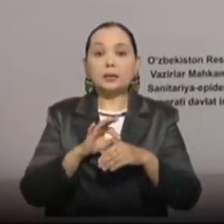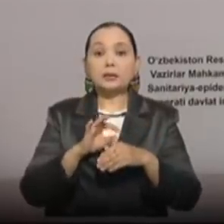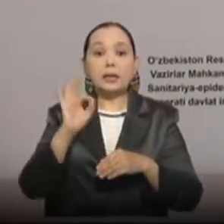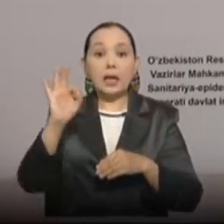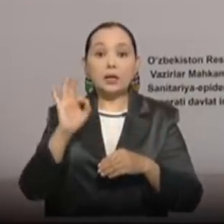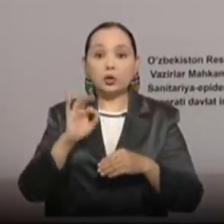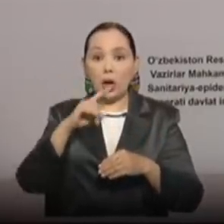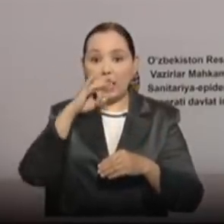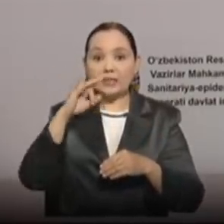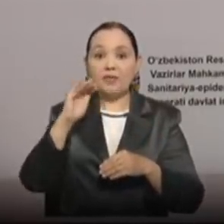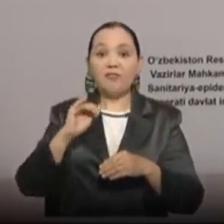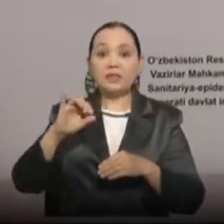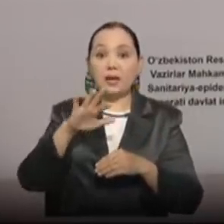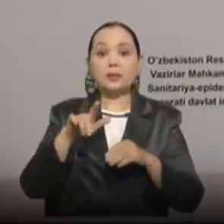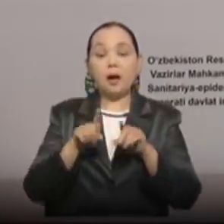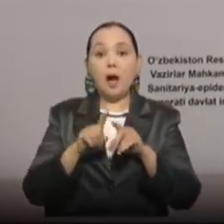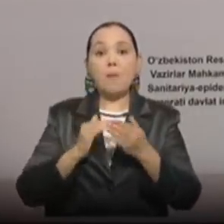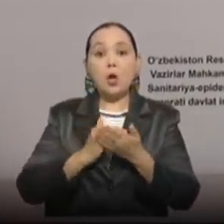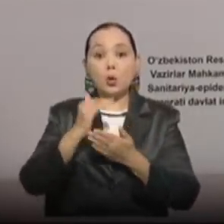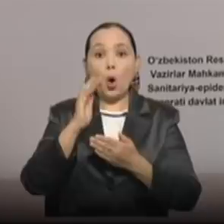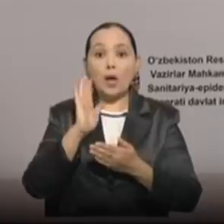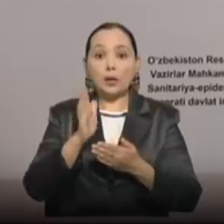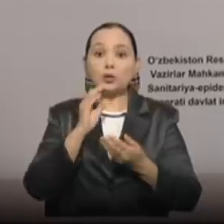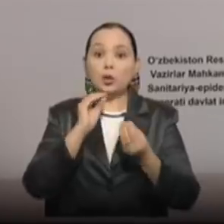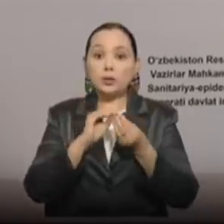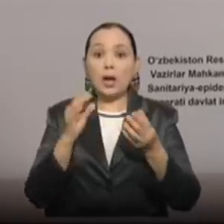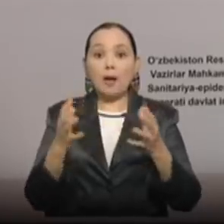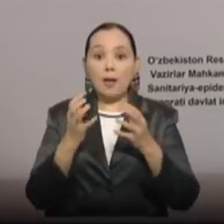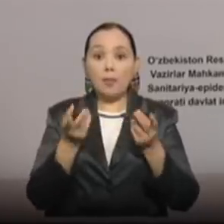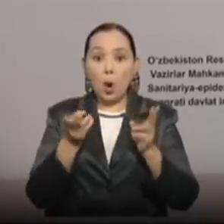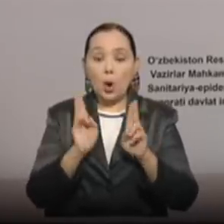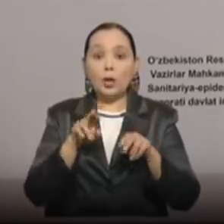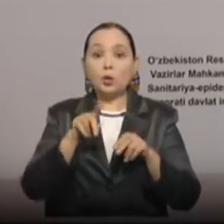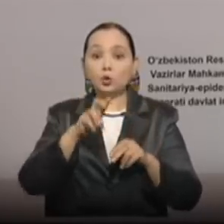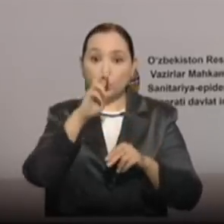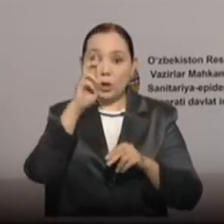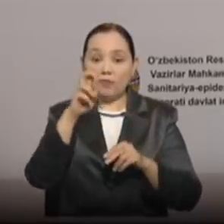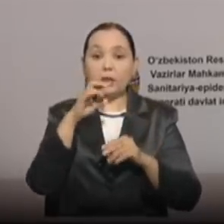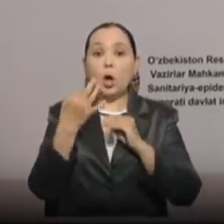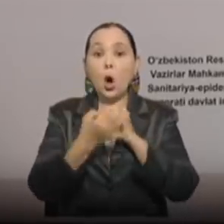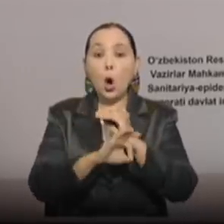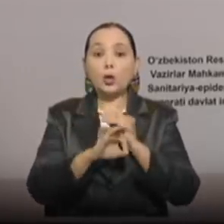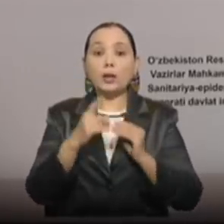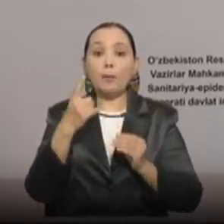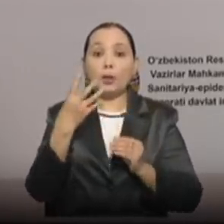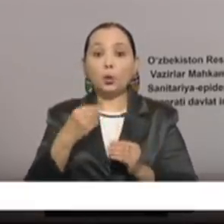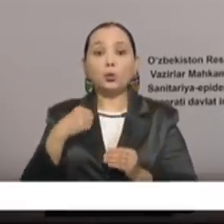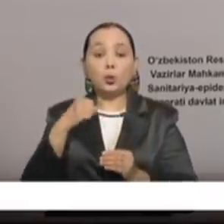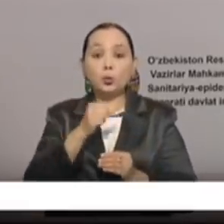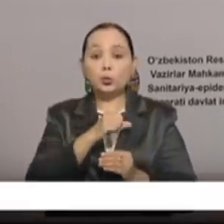darajasi Rossiya Federatsiyasida ham yuqoriligicha saqlanib turibdi. Ushbu davlatda oxirgi bir kunni